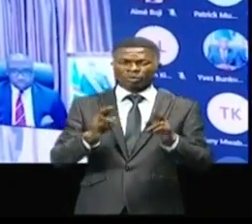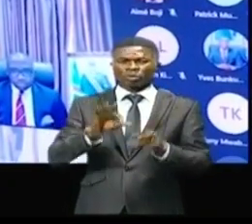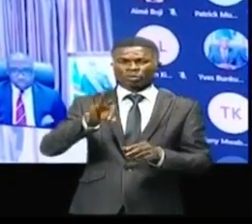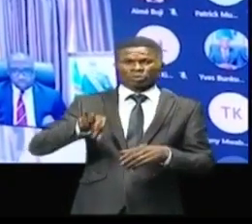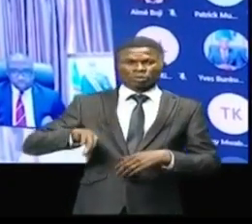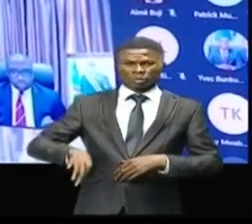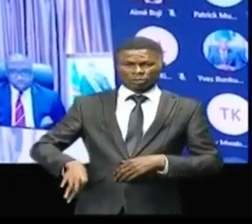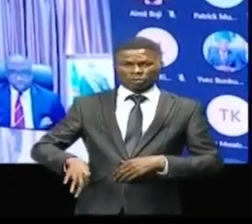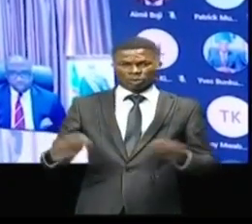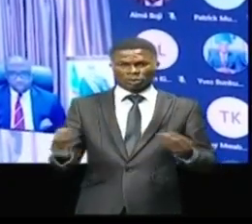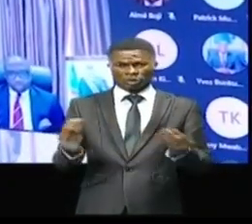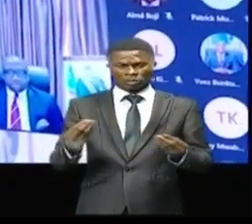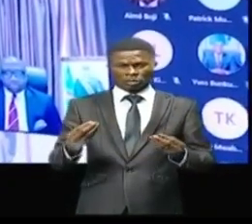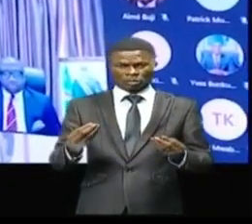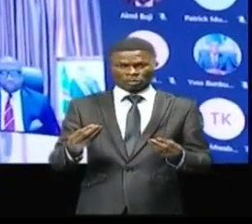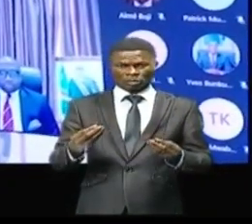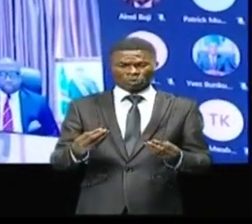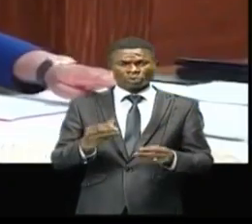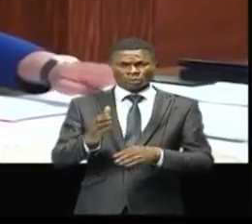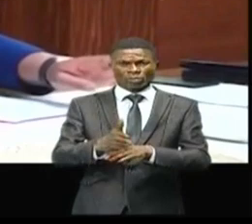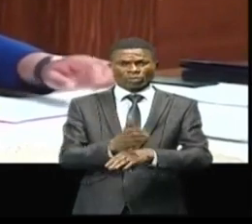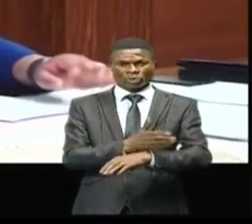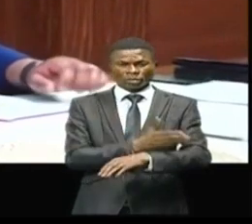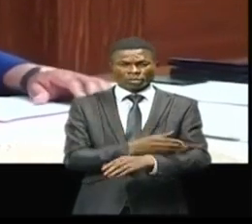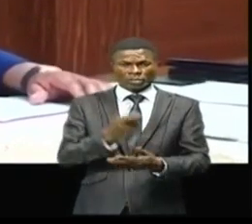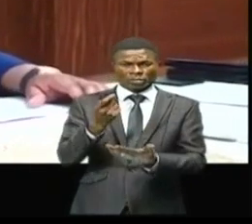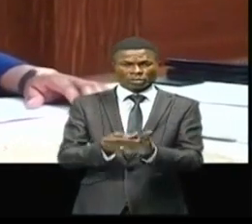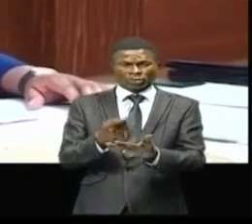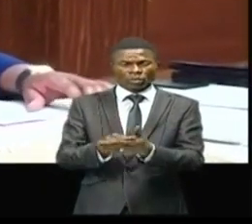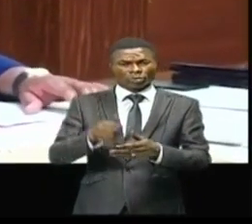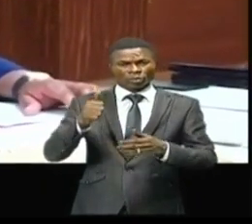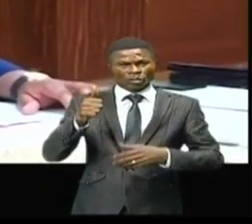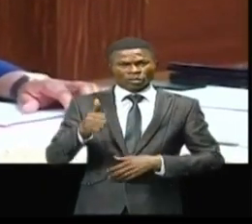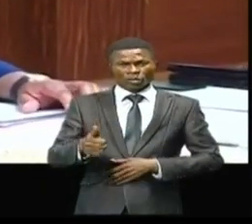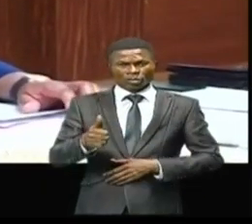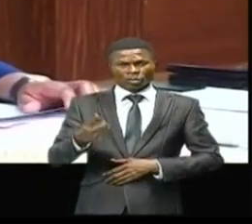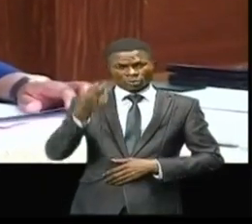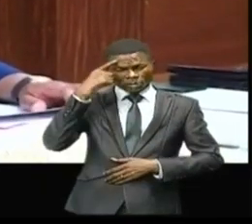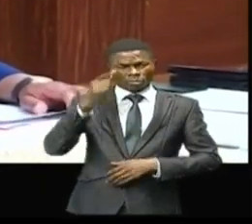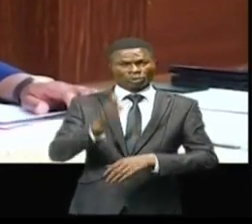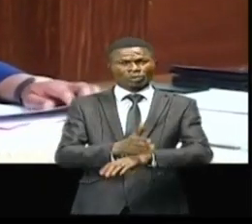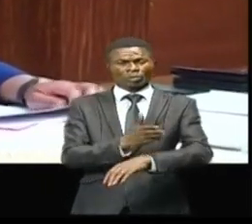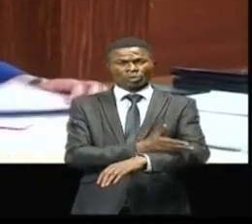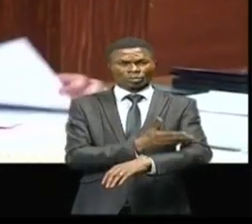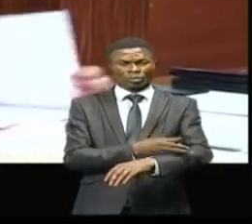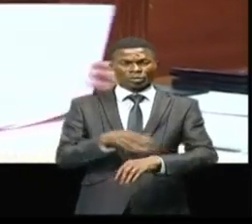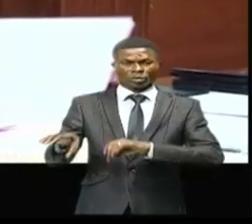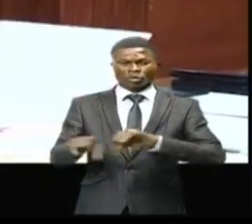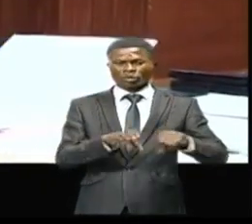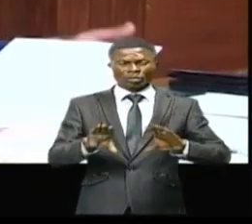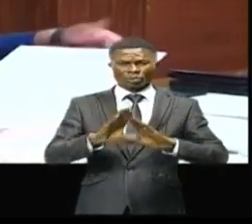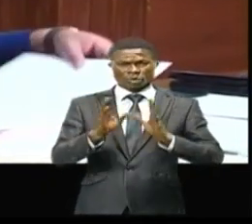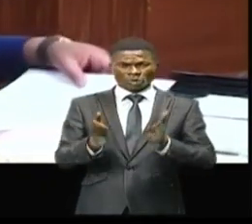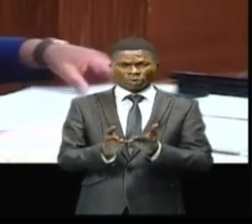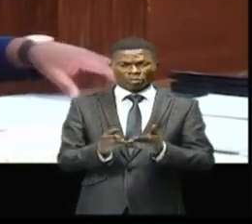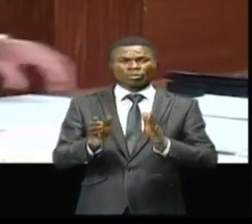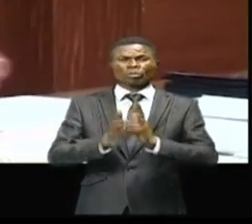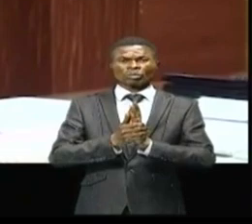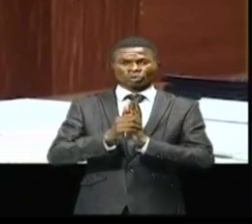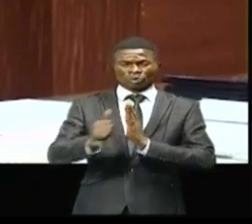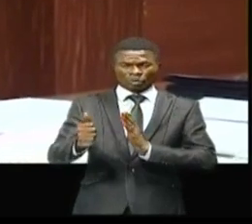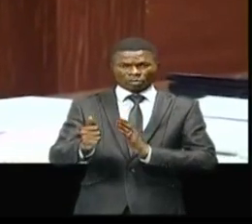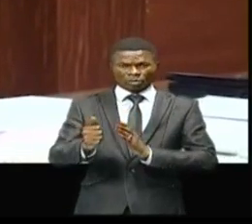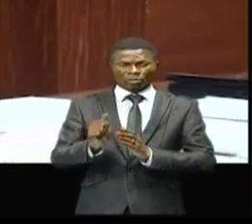afin d'avoir des marges de trésorerie positives pour accroître leurs actifs et leurs capacités